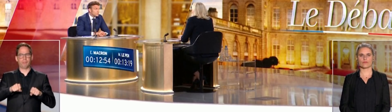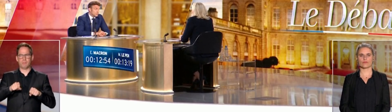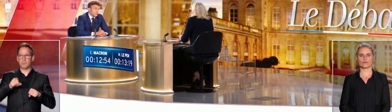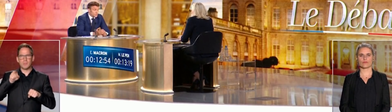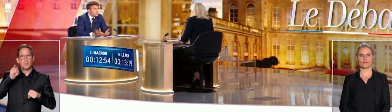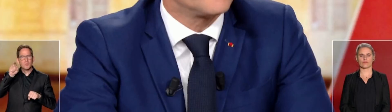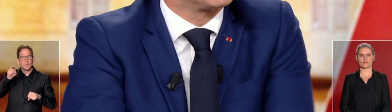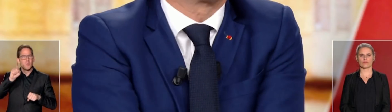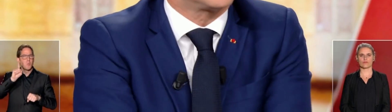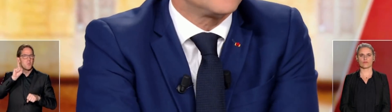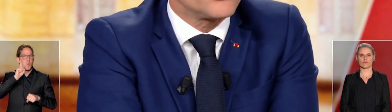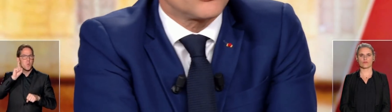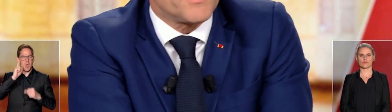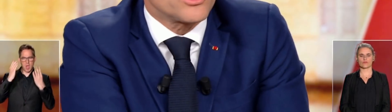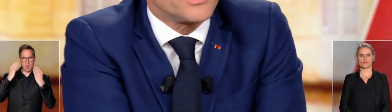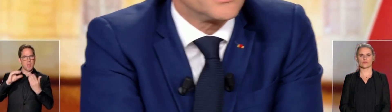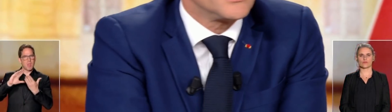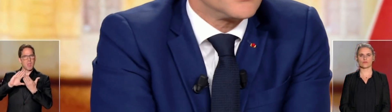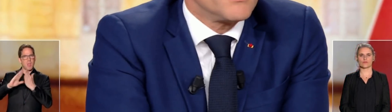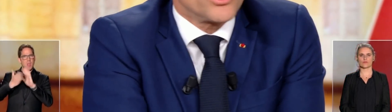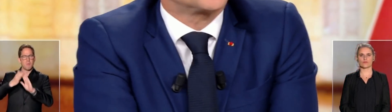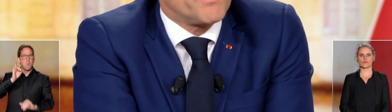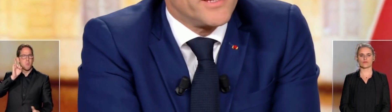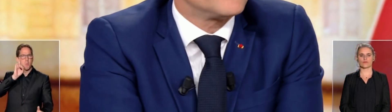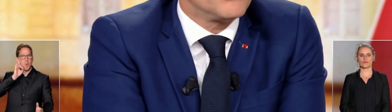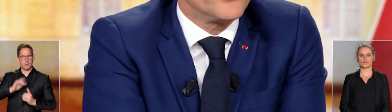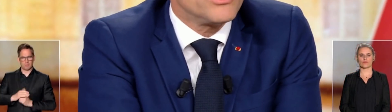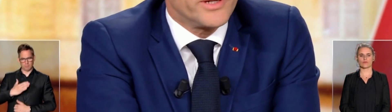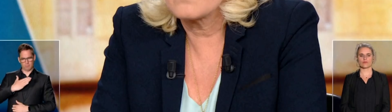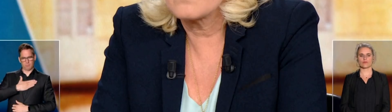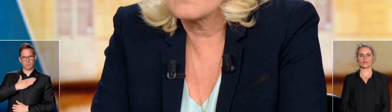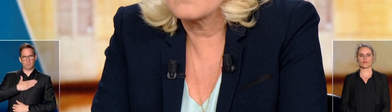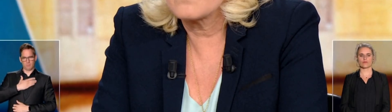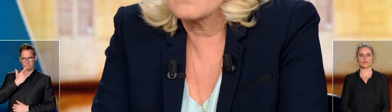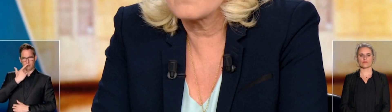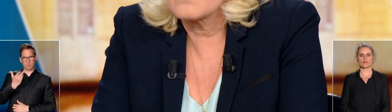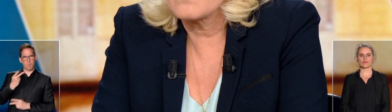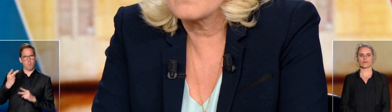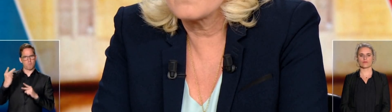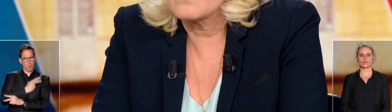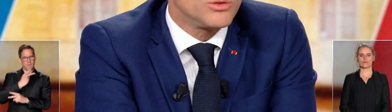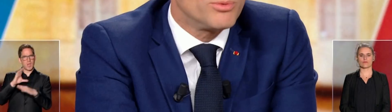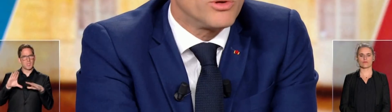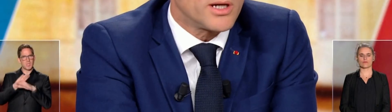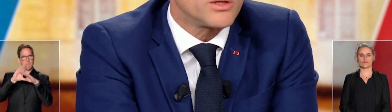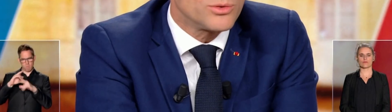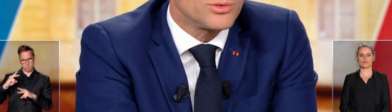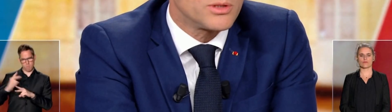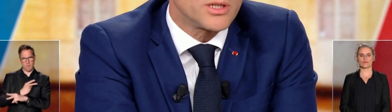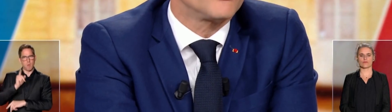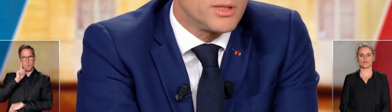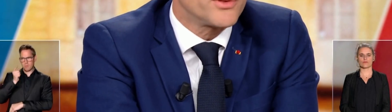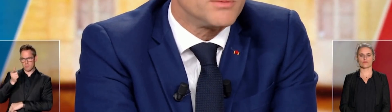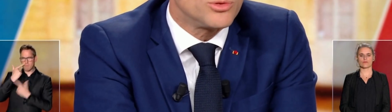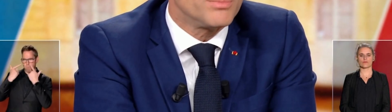ai je le dis avec beaucoup de gravité ce soit parce que ça pour notre pays c'est une mauvaise nouvelle parce que vous dépendez du pouvoir russe